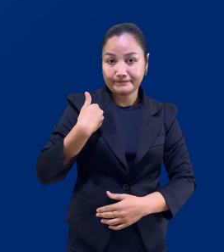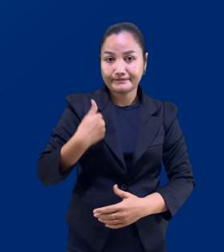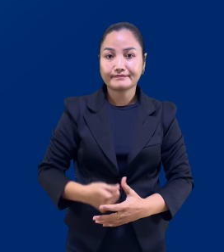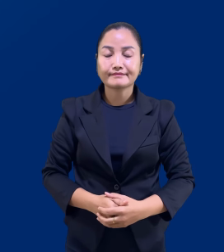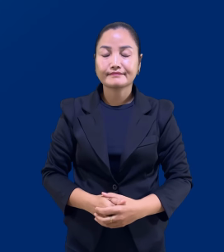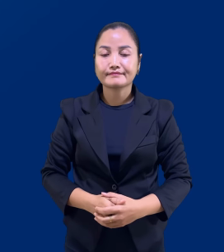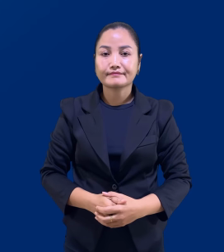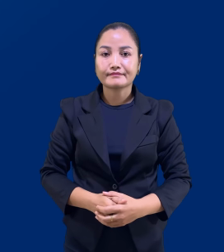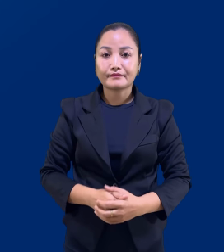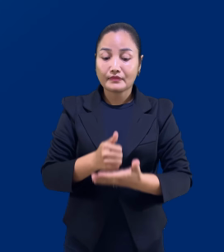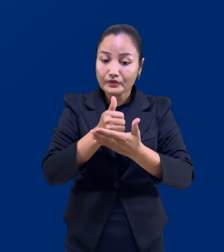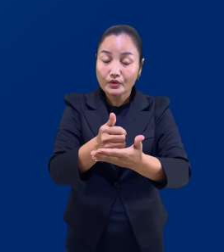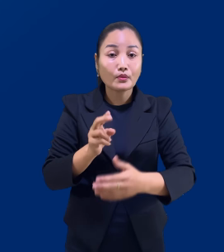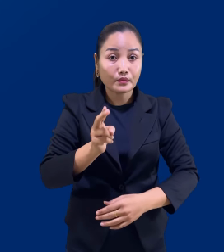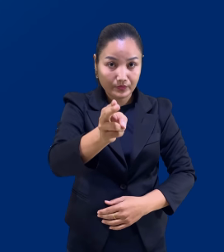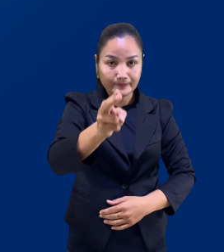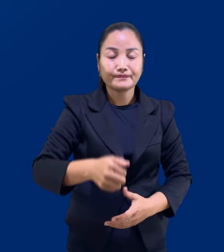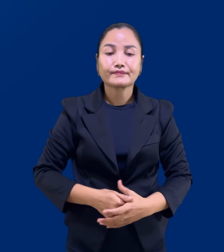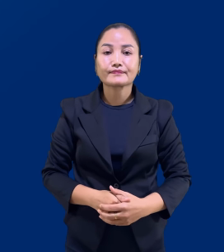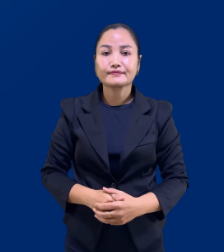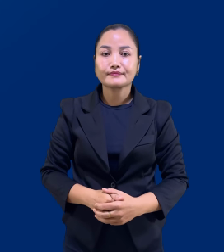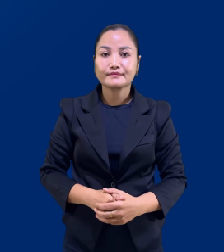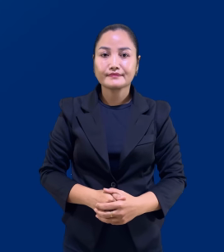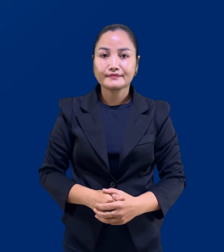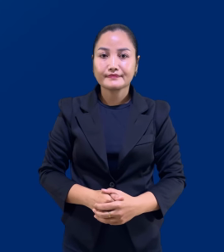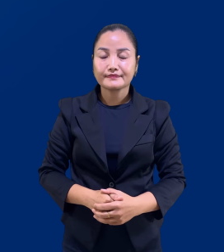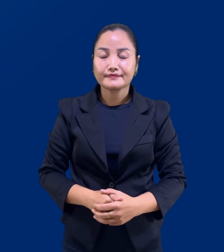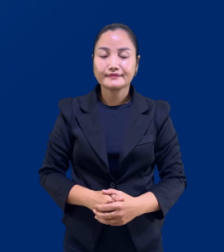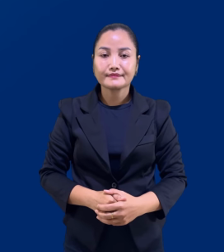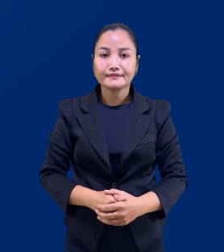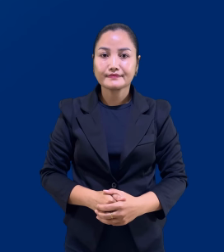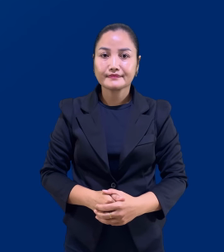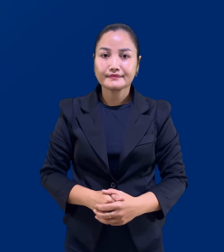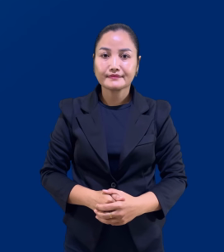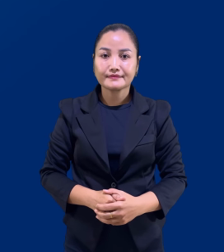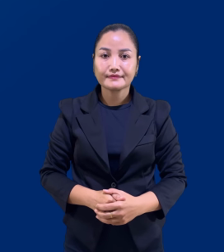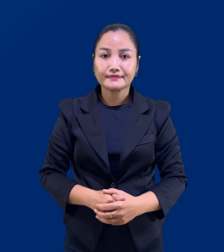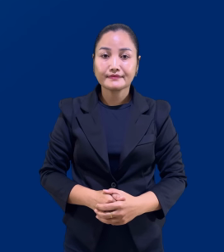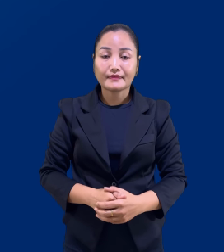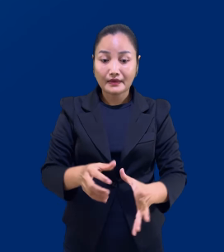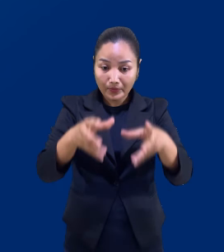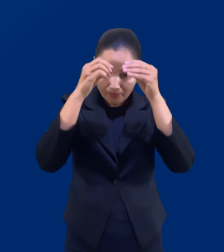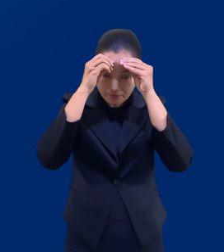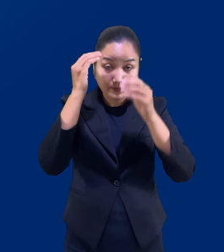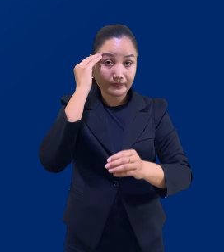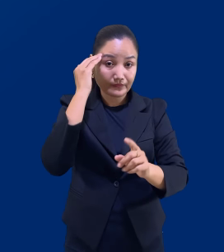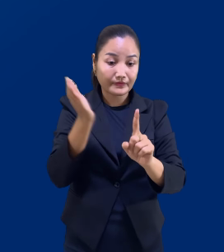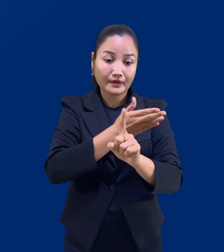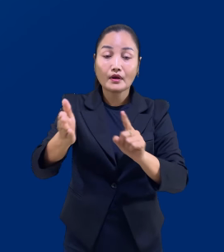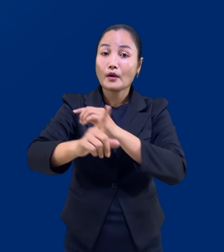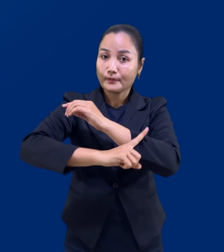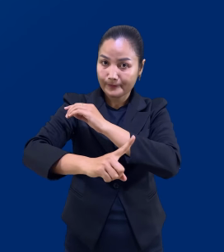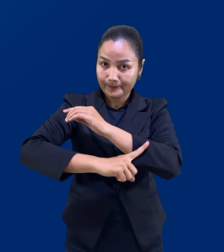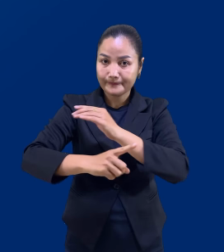ងអេបមានជំនួយបន្ទាន់ការចូលដឹ